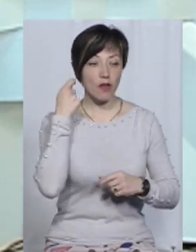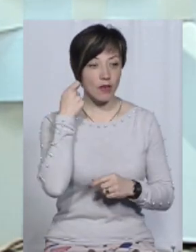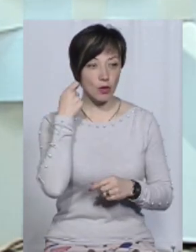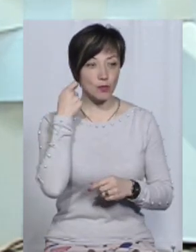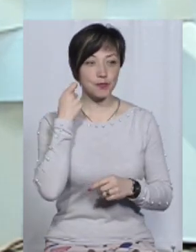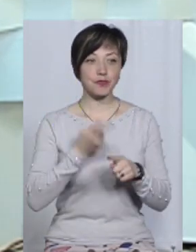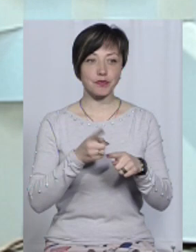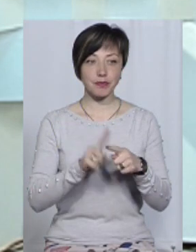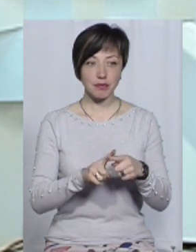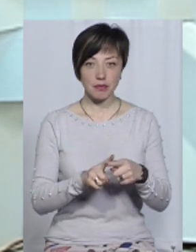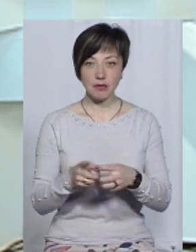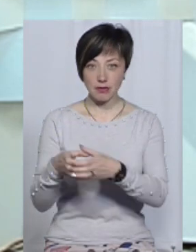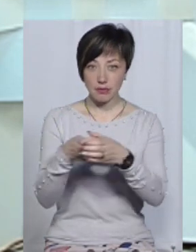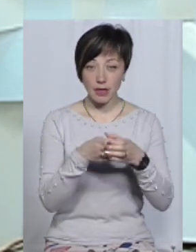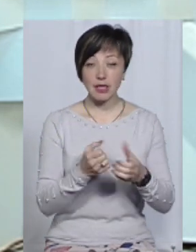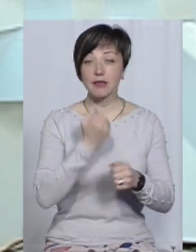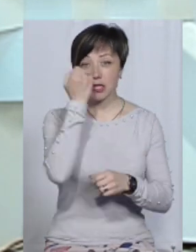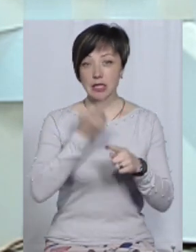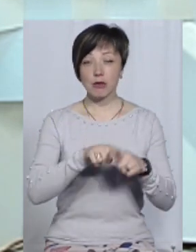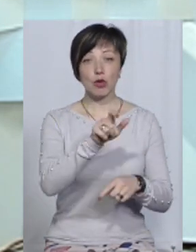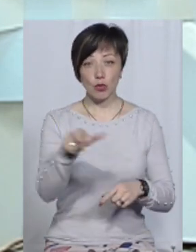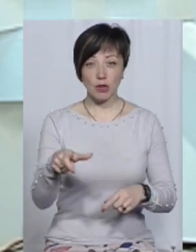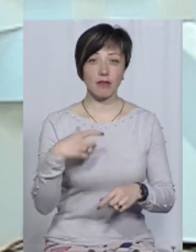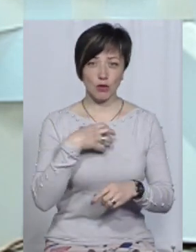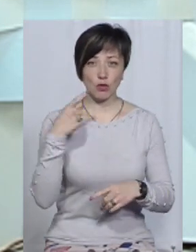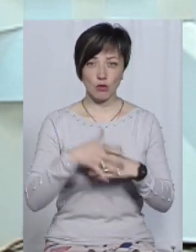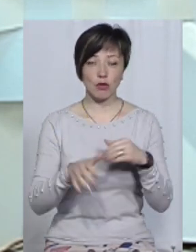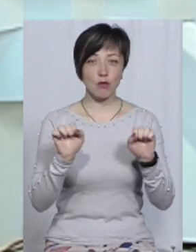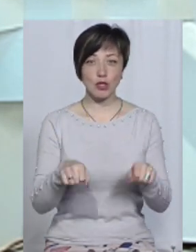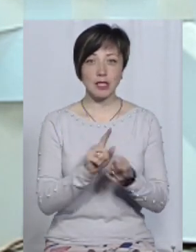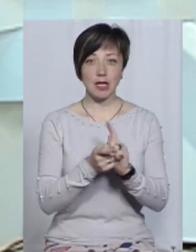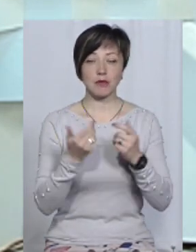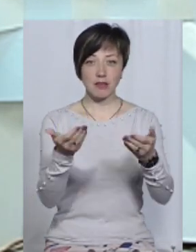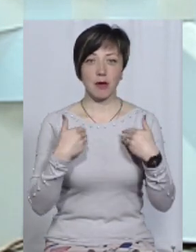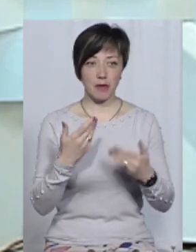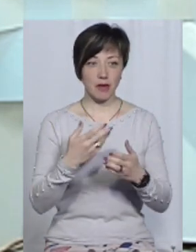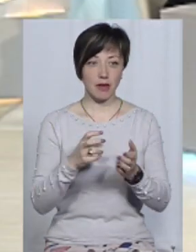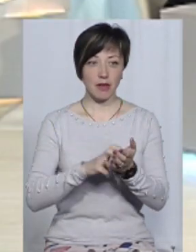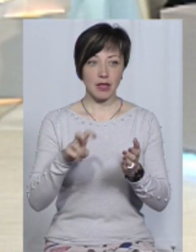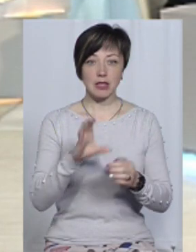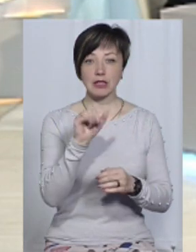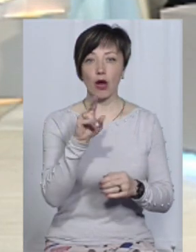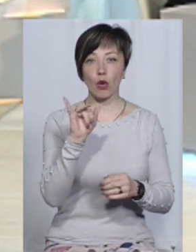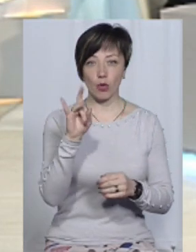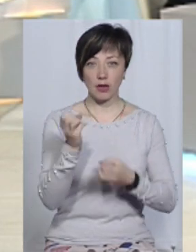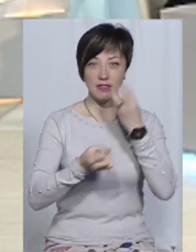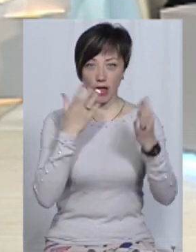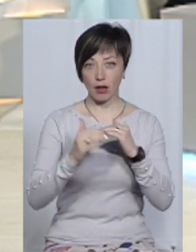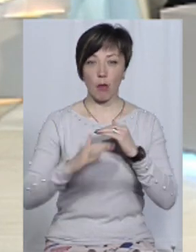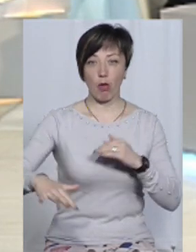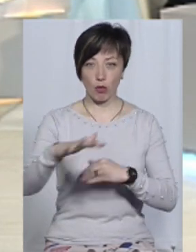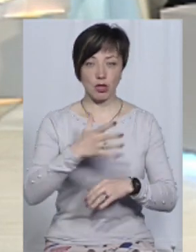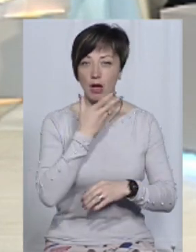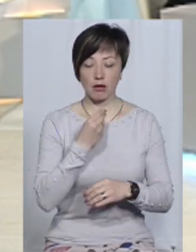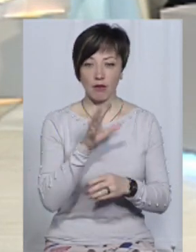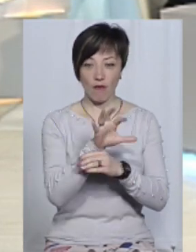віку, оцей сплав, от завдяки цим людям, тому що ви ж розумієте, да, ми можемо стати з вами, ось зараз вийти, от там сакура в нас, да, зацвіла на площі, так? Дуже гарно.